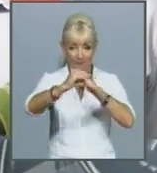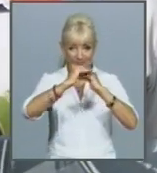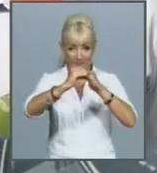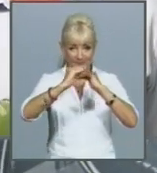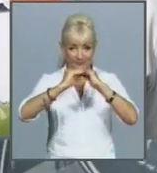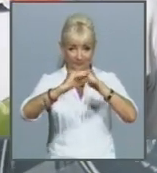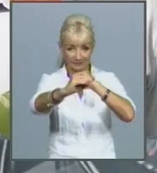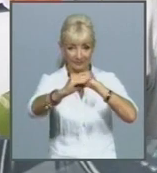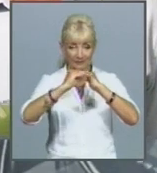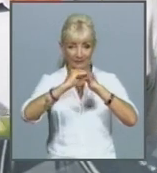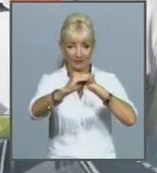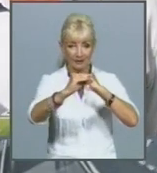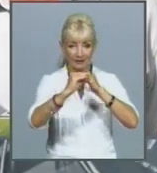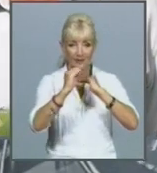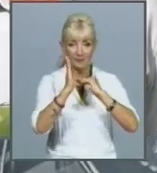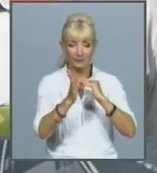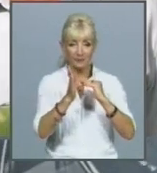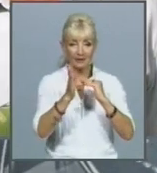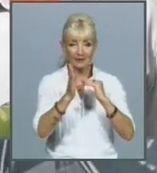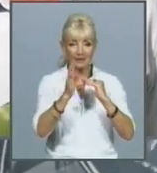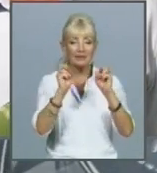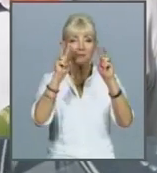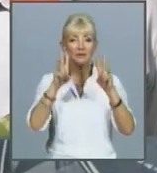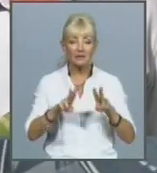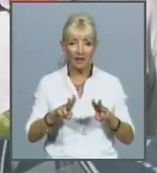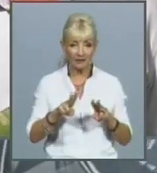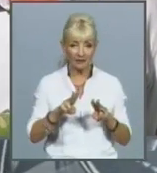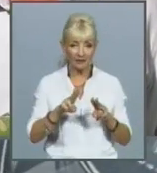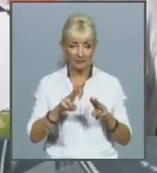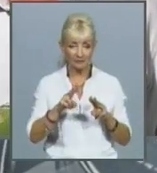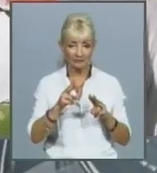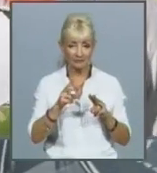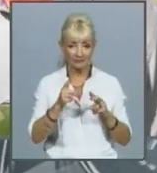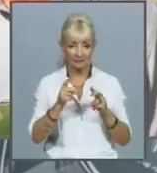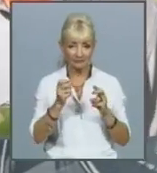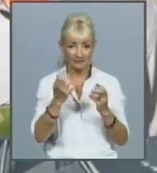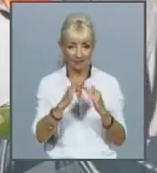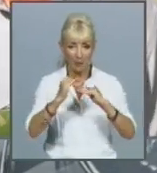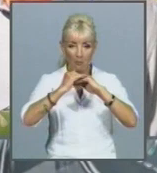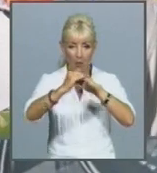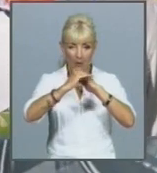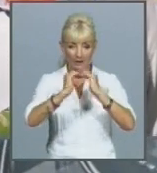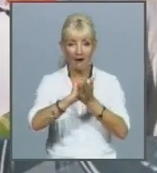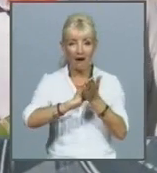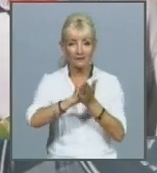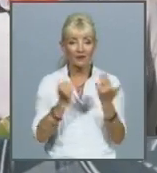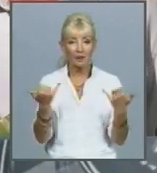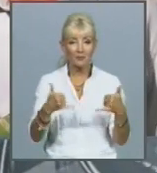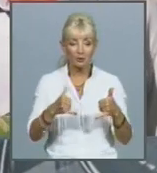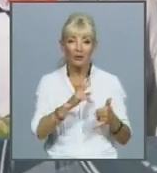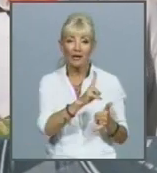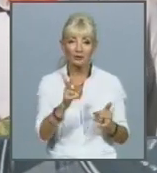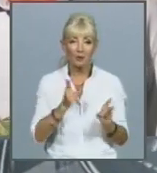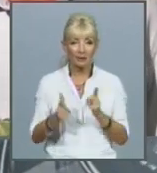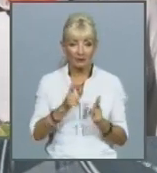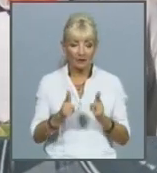будет шемя. Шемя, это значит специальный... спеціальне покриття асфальтобетону, який